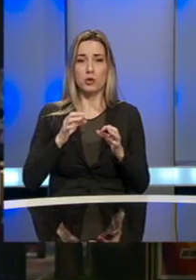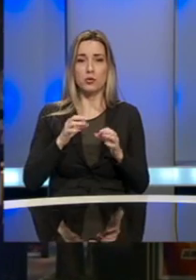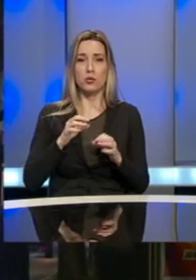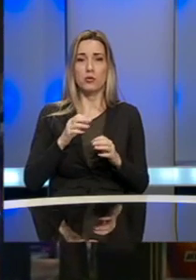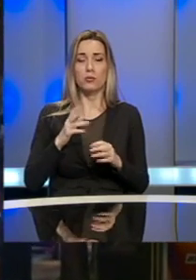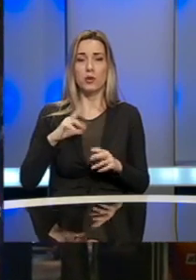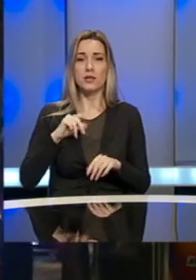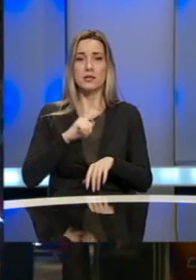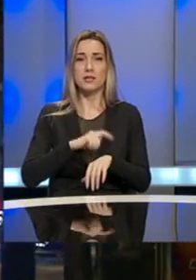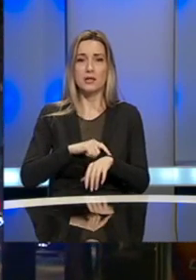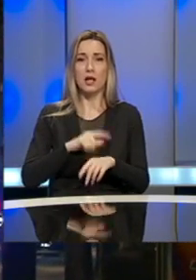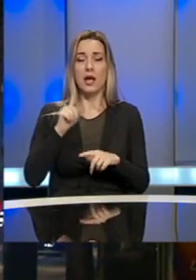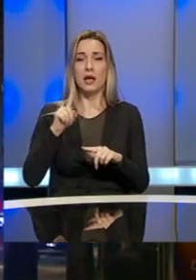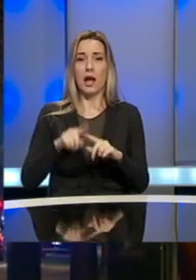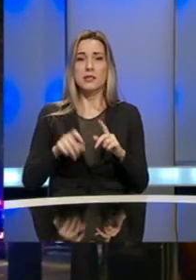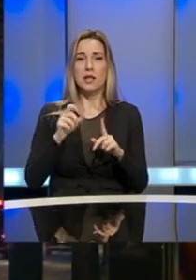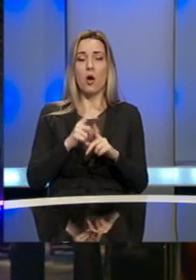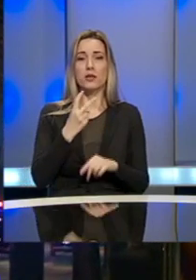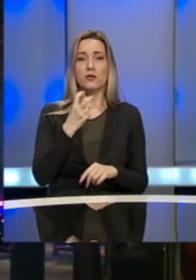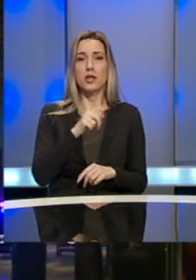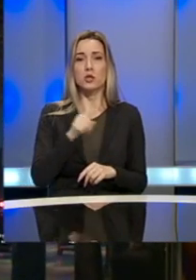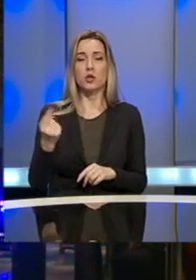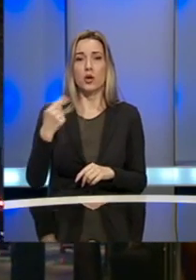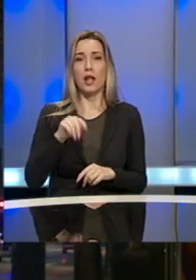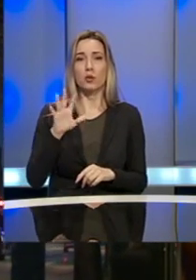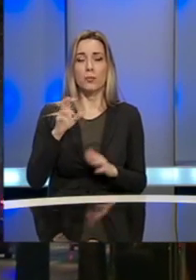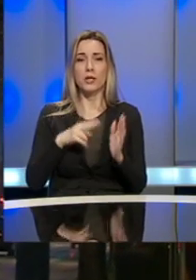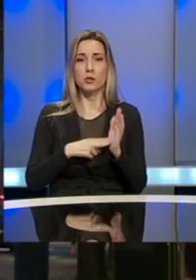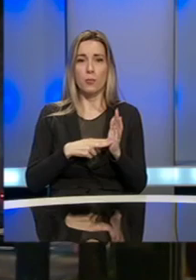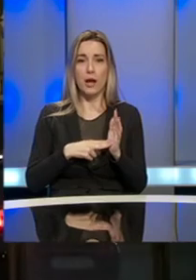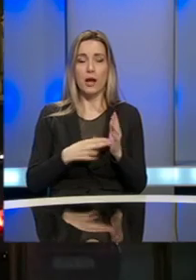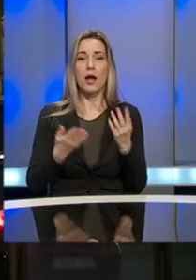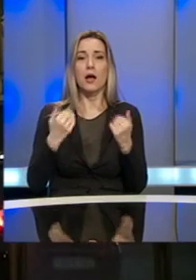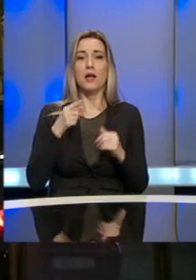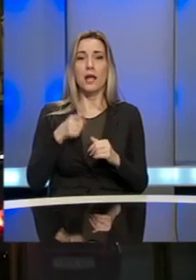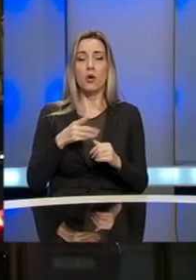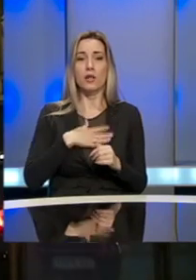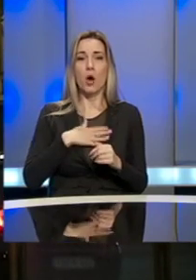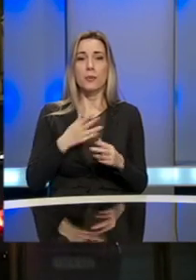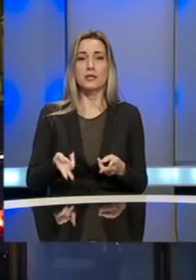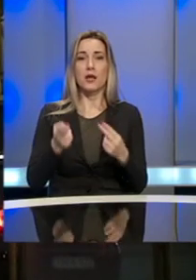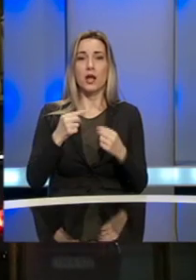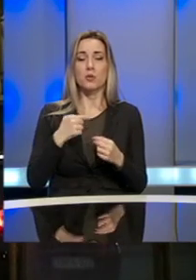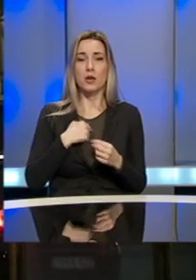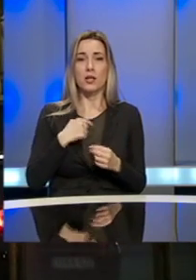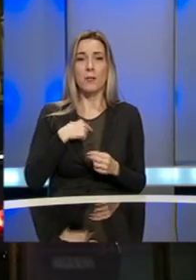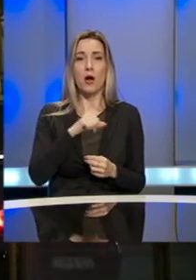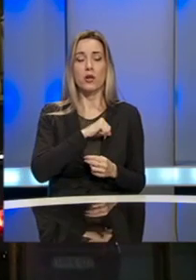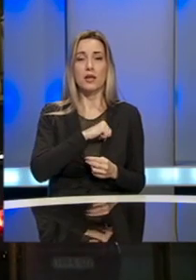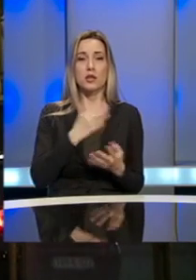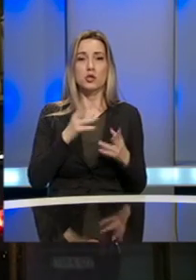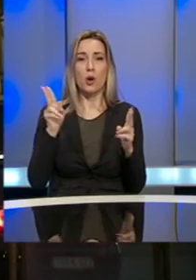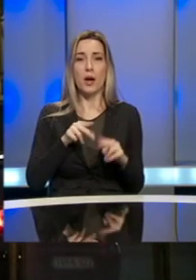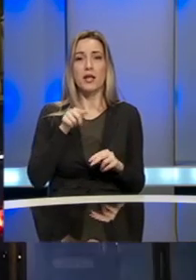jučer imali priliku vidjeti, kazne se kreću od 200 do 1500 maraka, tako da opet se vraćam na to. Nama je u interesu da što